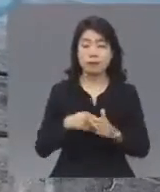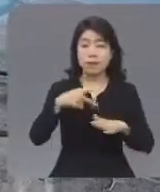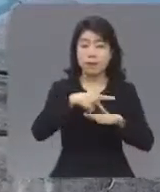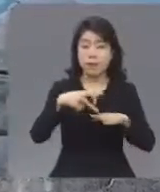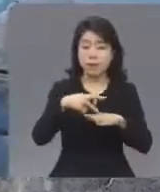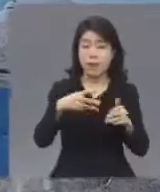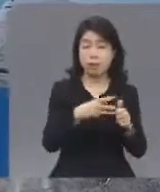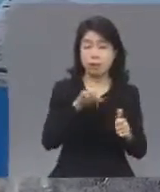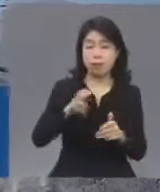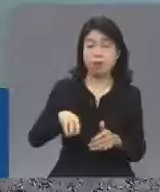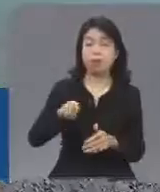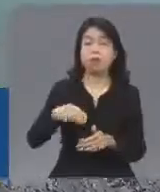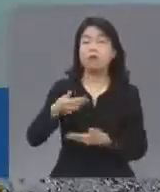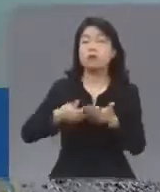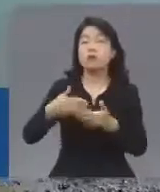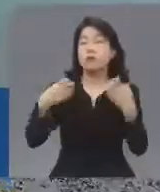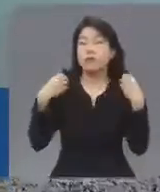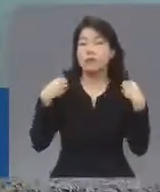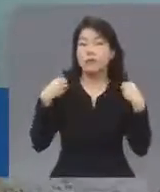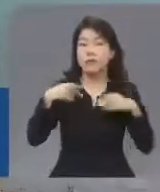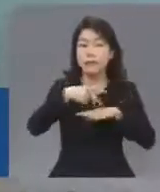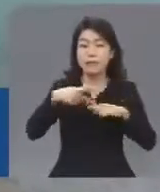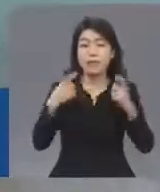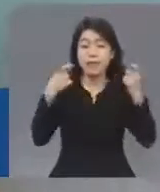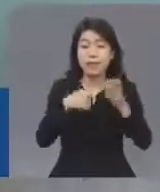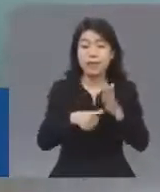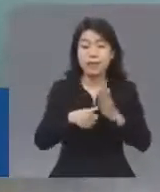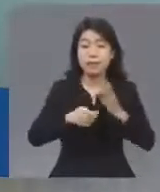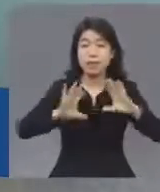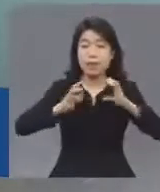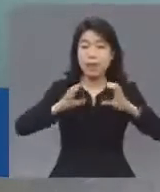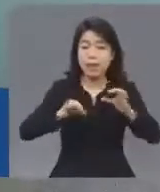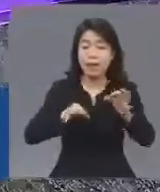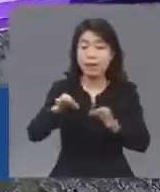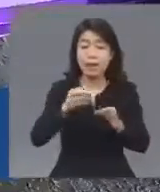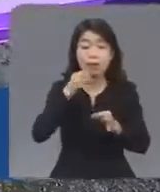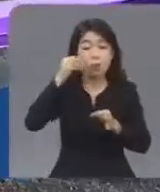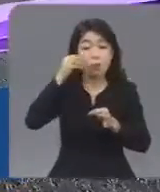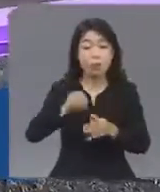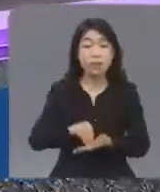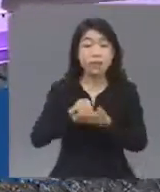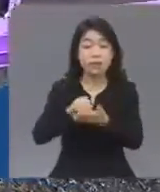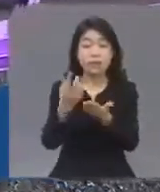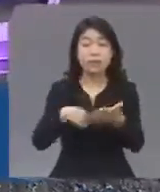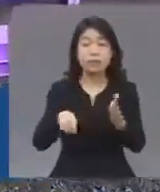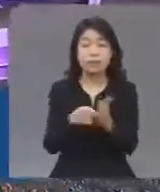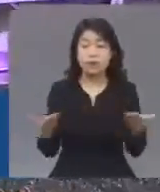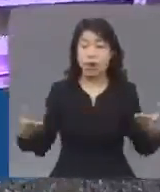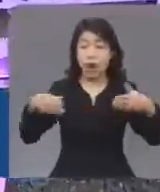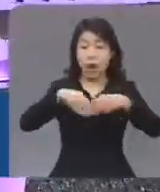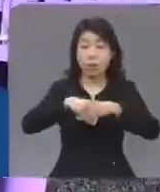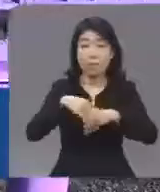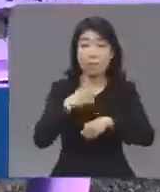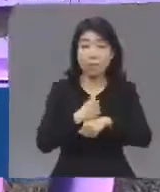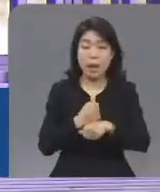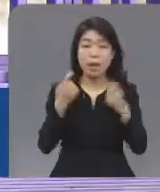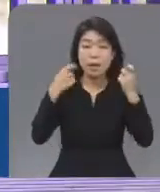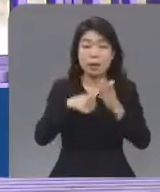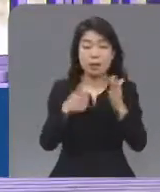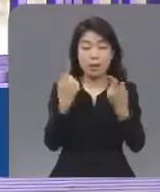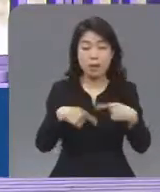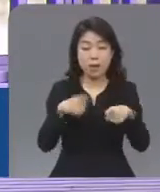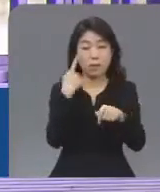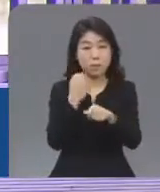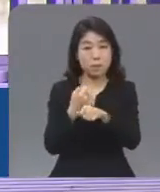신안군과 광주지방조달청이 신안여행상품 나라장터 종합쇼핑몰 등록을 위한 업무 협약을 맺고 여행상품